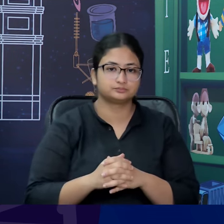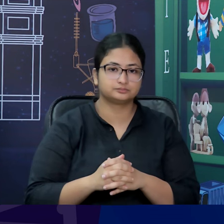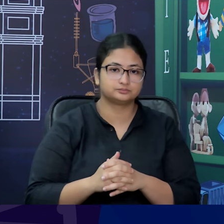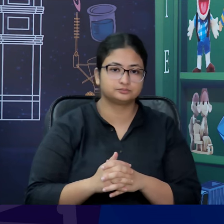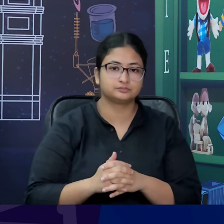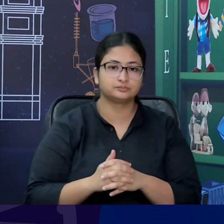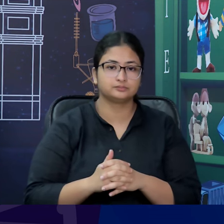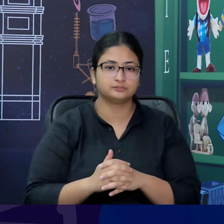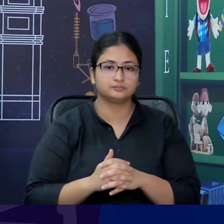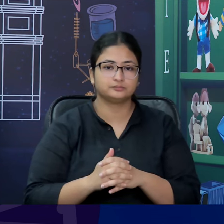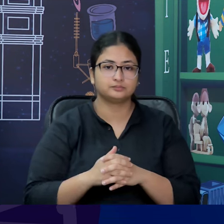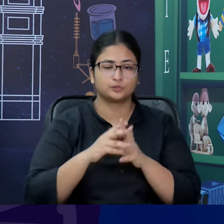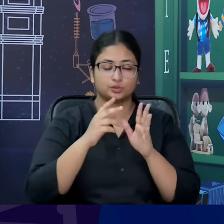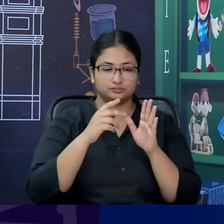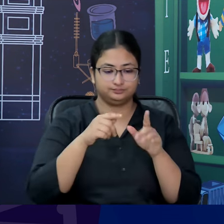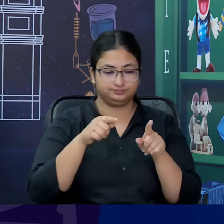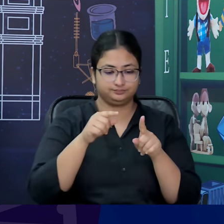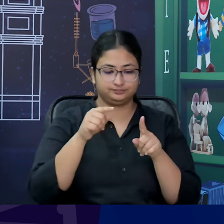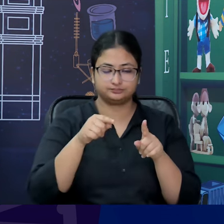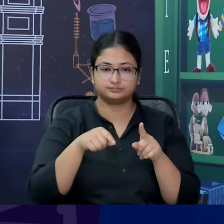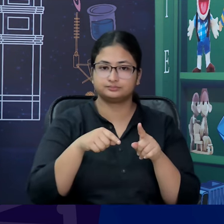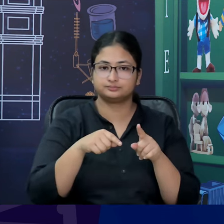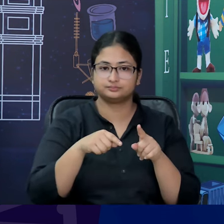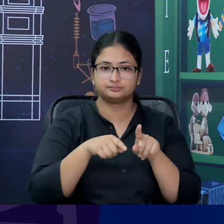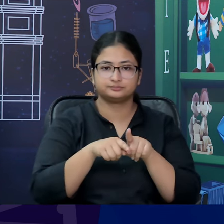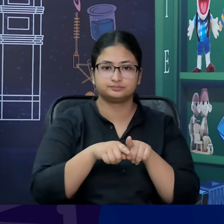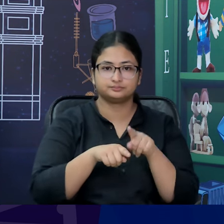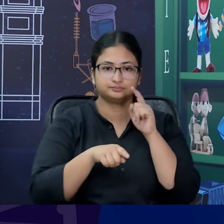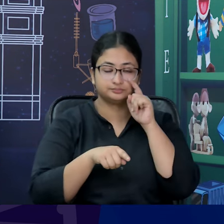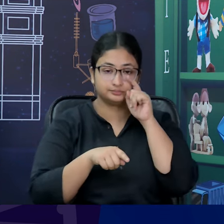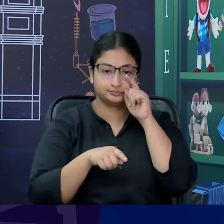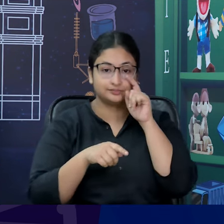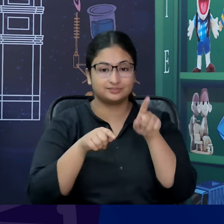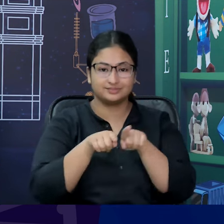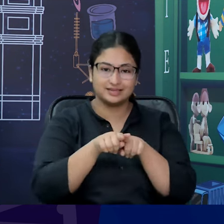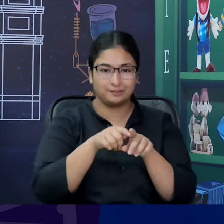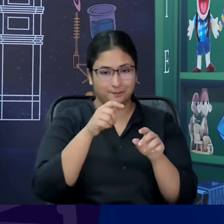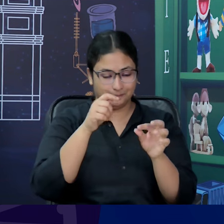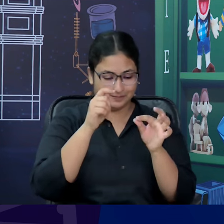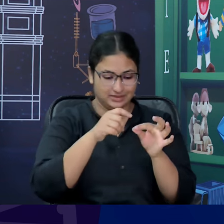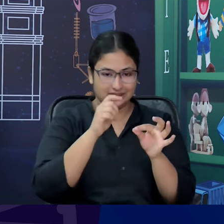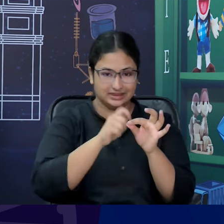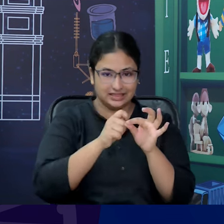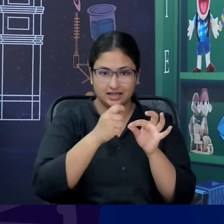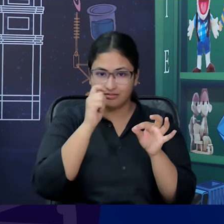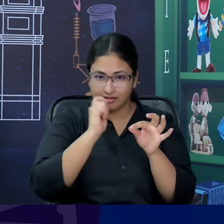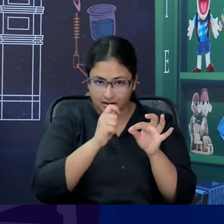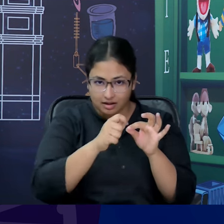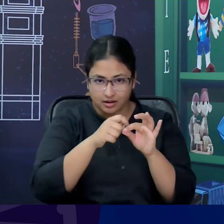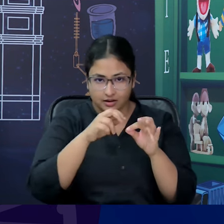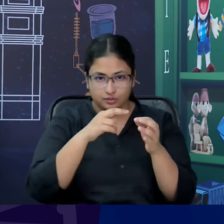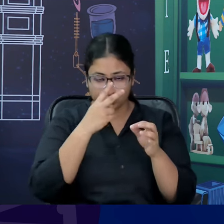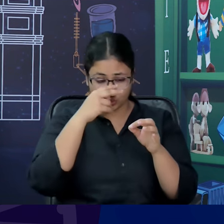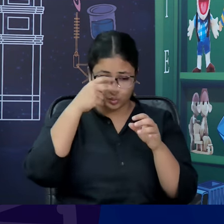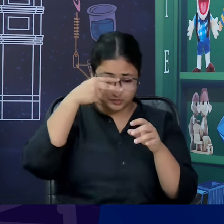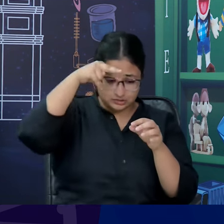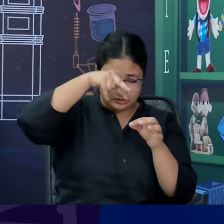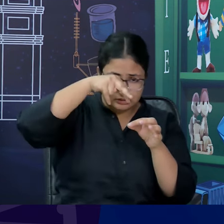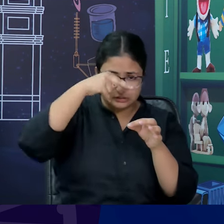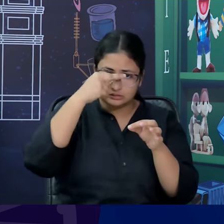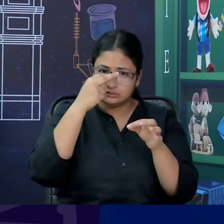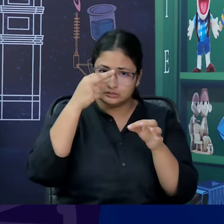पर अंदर से न तो उसमें कसाव था न ताकत बात ने जो